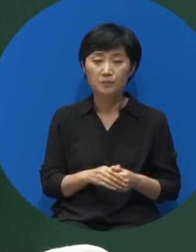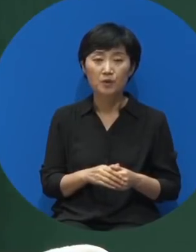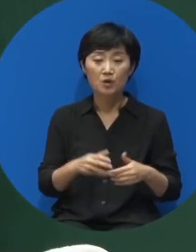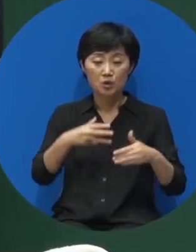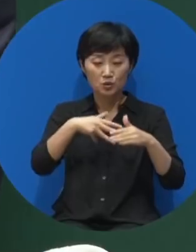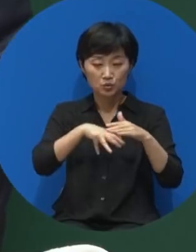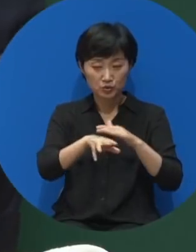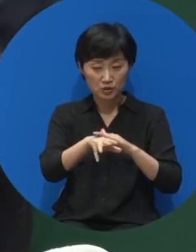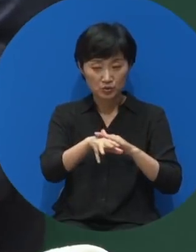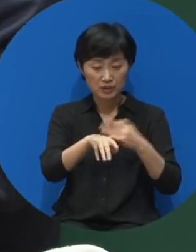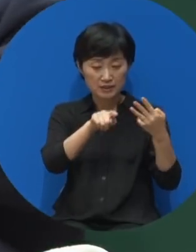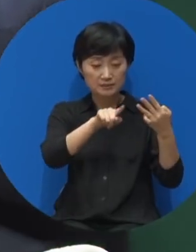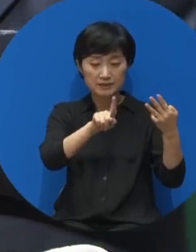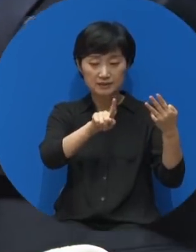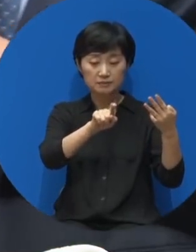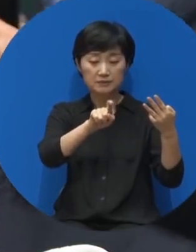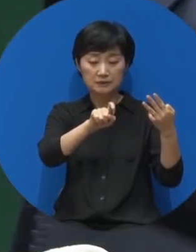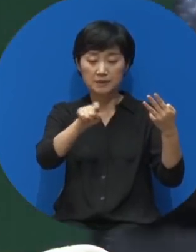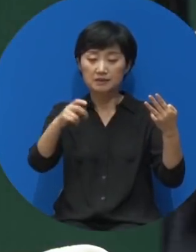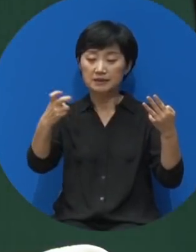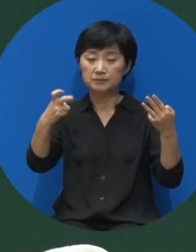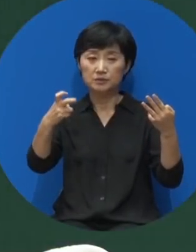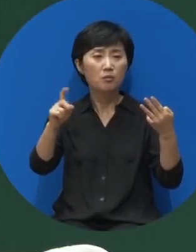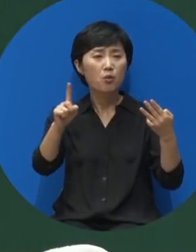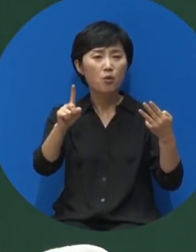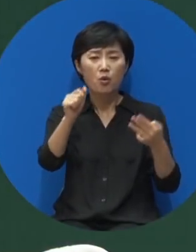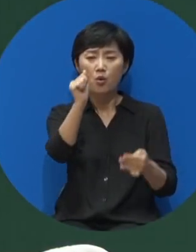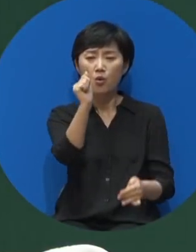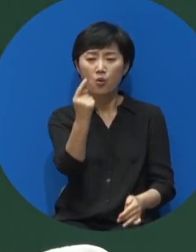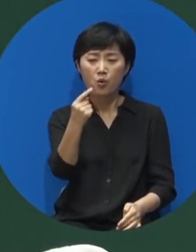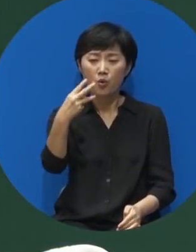여기에서 호렙산에서 능력이 나타나죠.